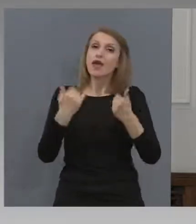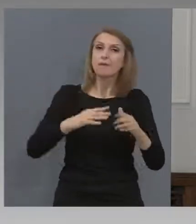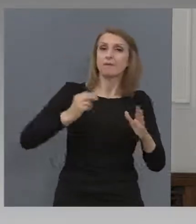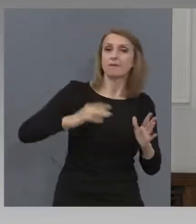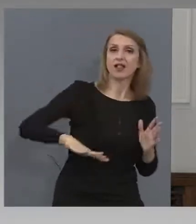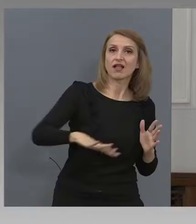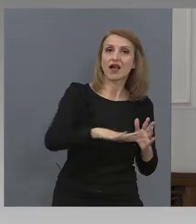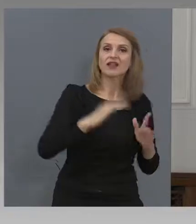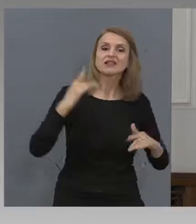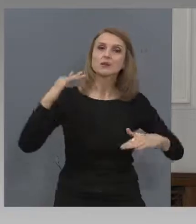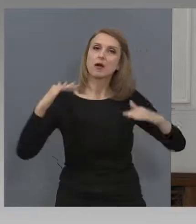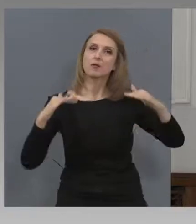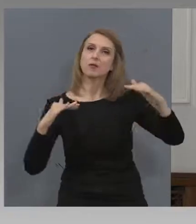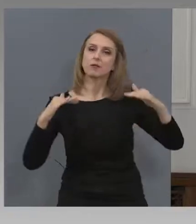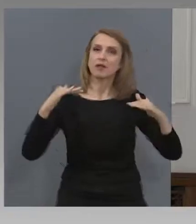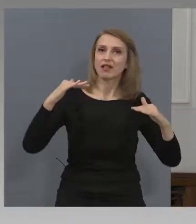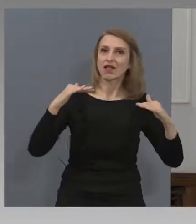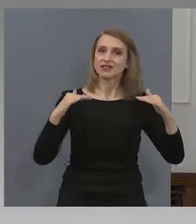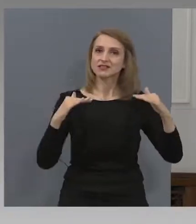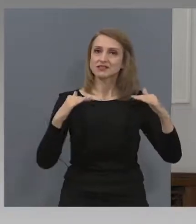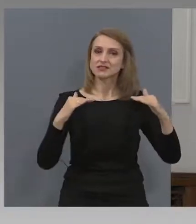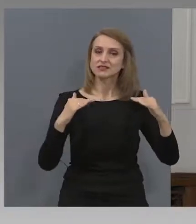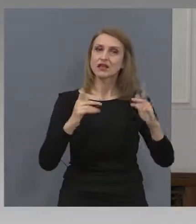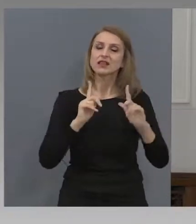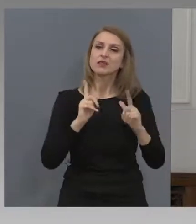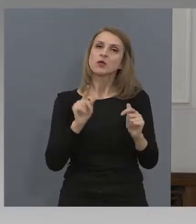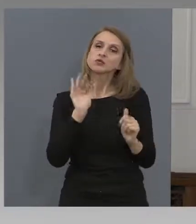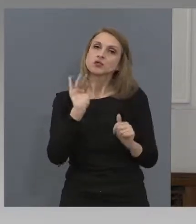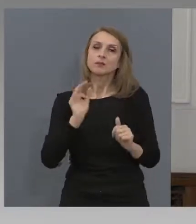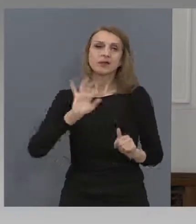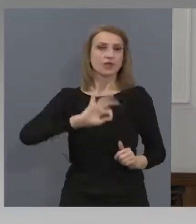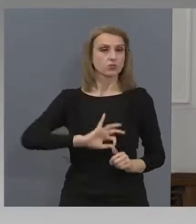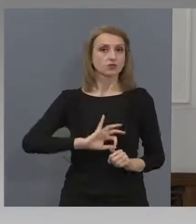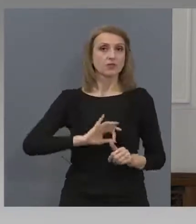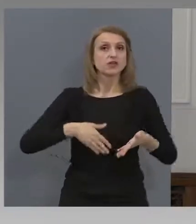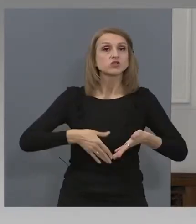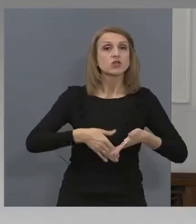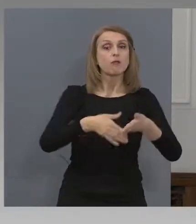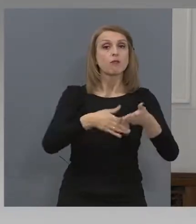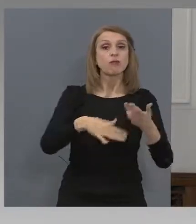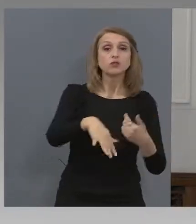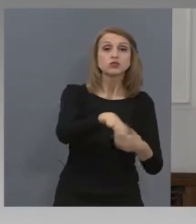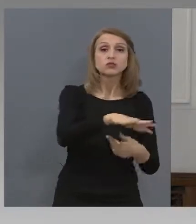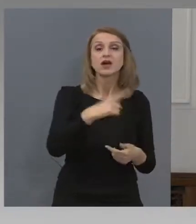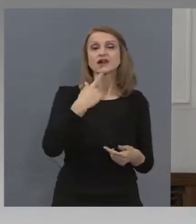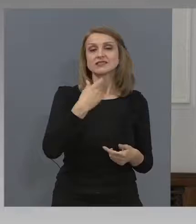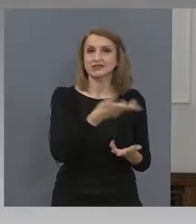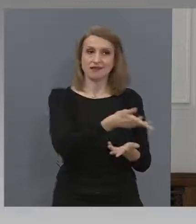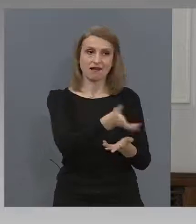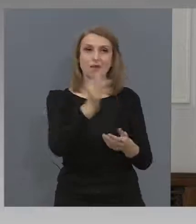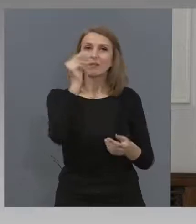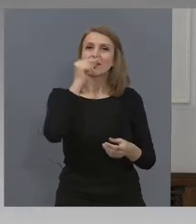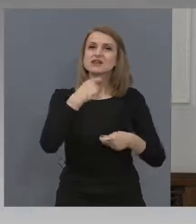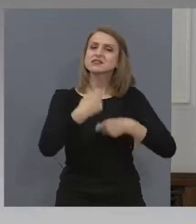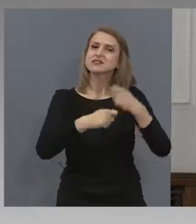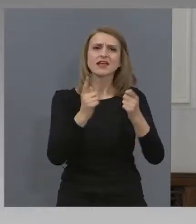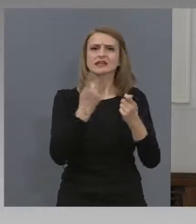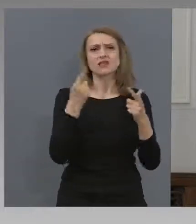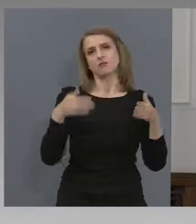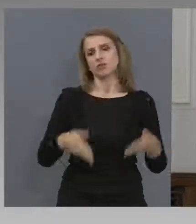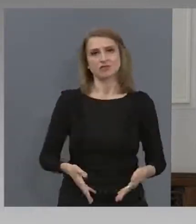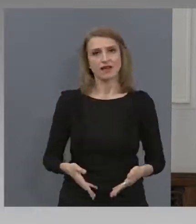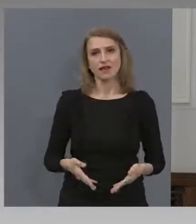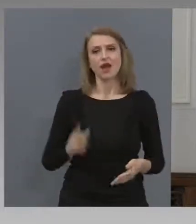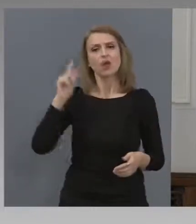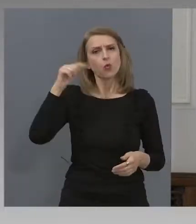него трябва да го пазим, за да може да бъде успешна помощта ни за тях не само днес, но и утре и